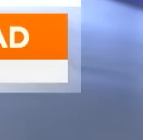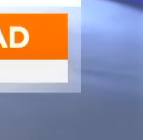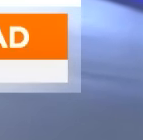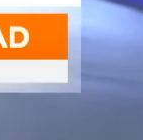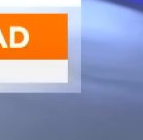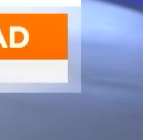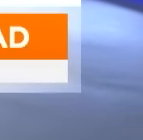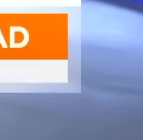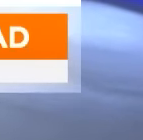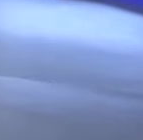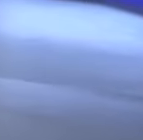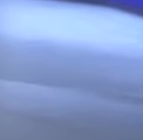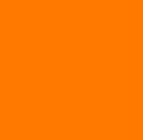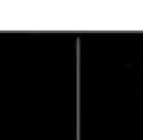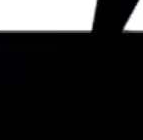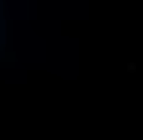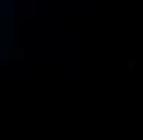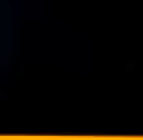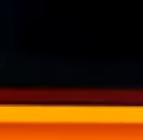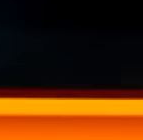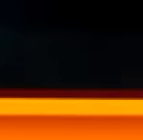po, Frontline na balita.